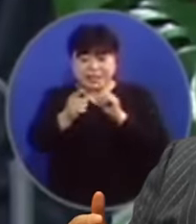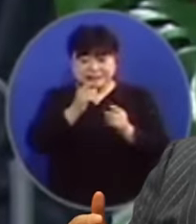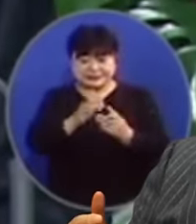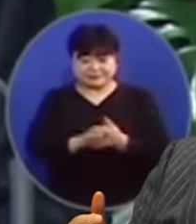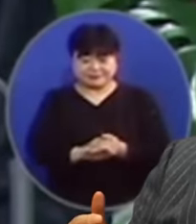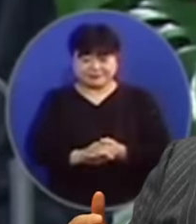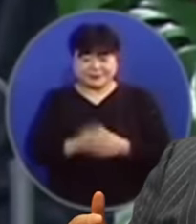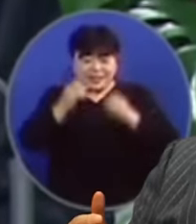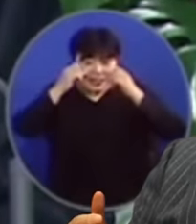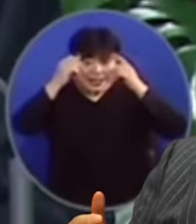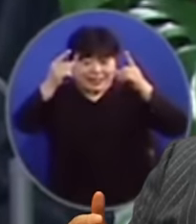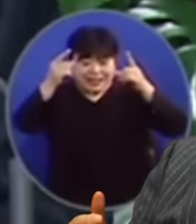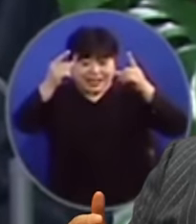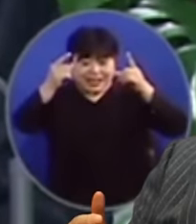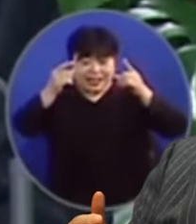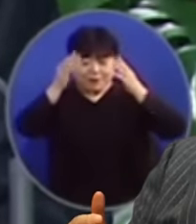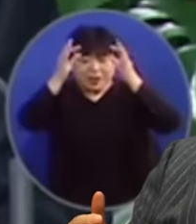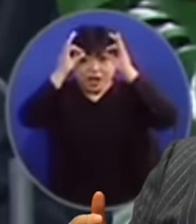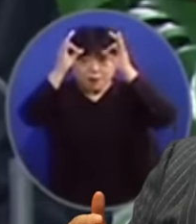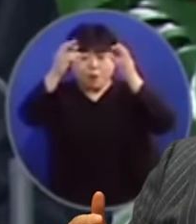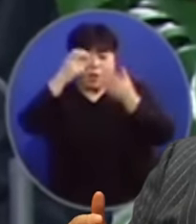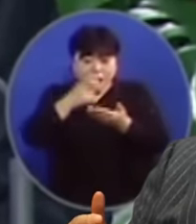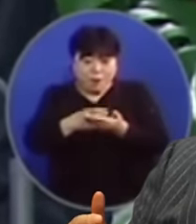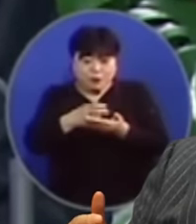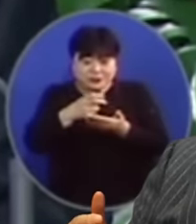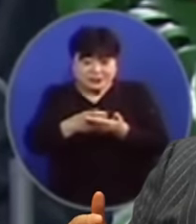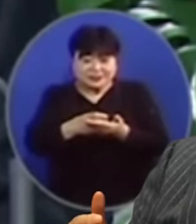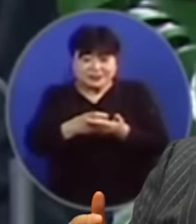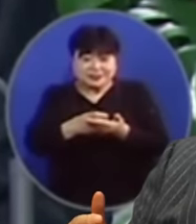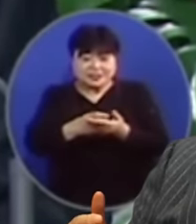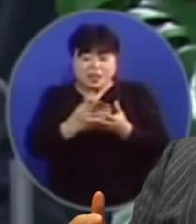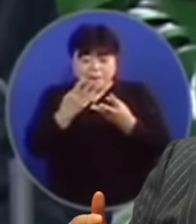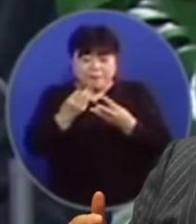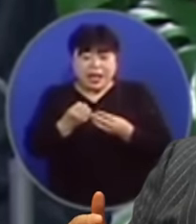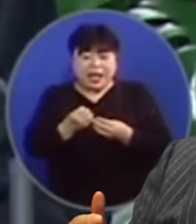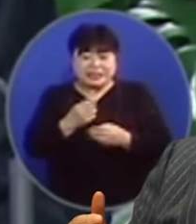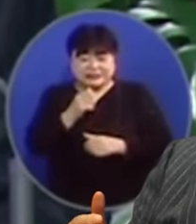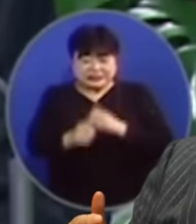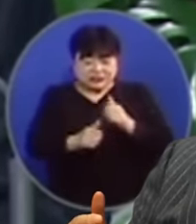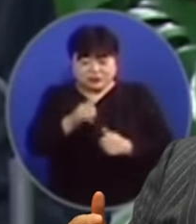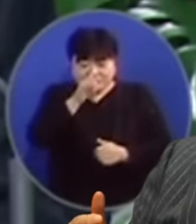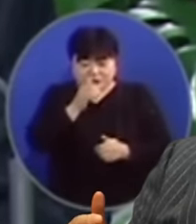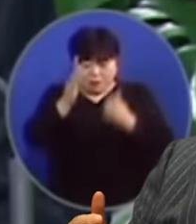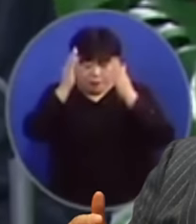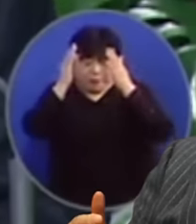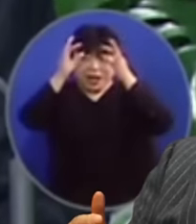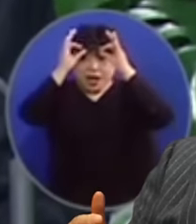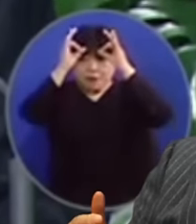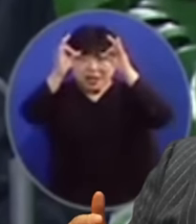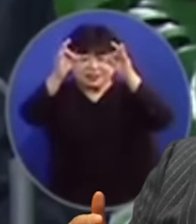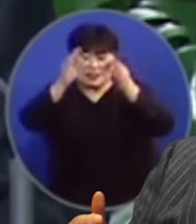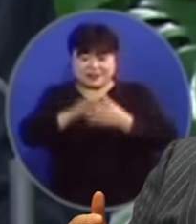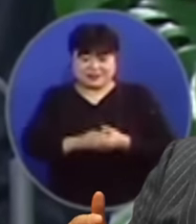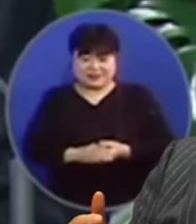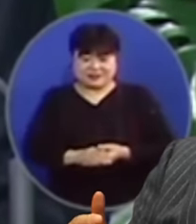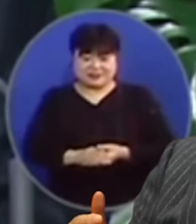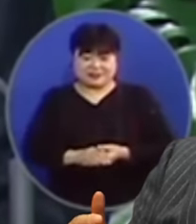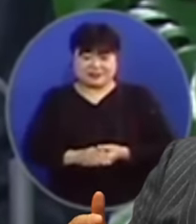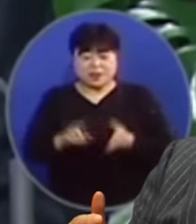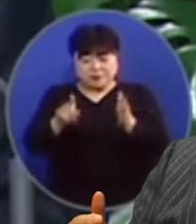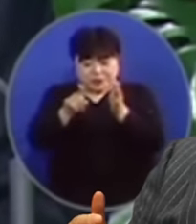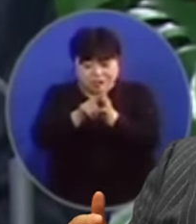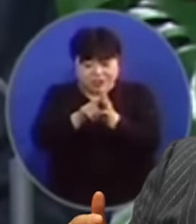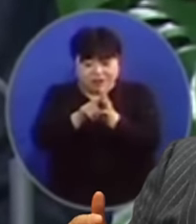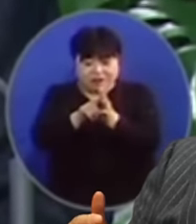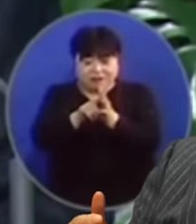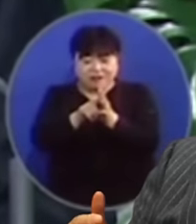말씀을 깨달았고 바라봄의 법칙으로 그렇게 많은 자손이 있을 것이라는 것을 바라보았지만은, 바라보고 그 다음